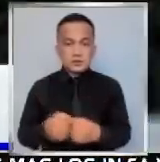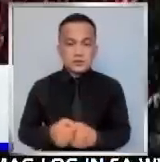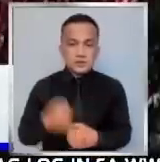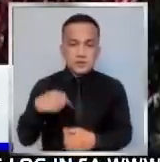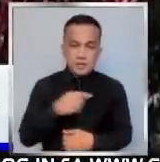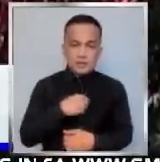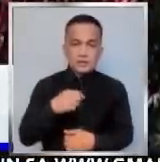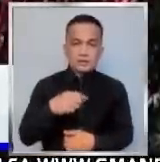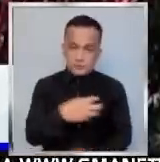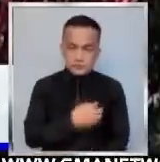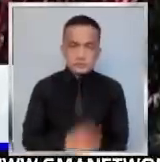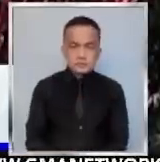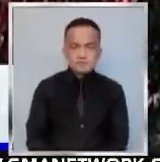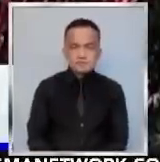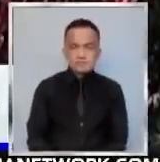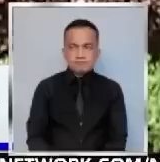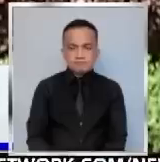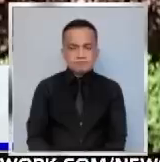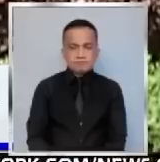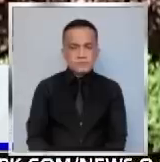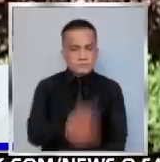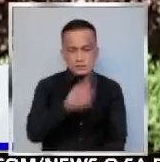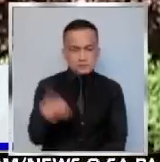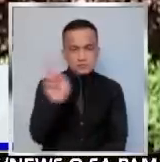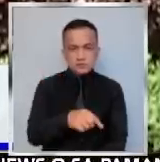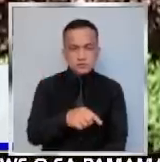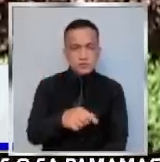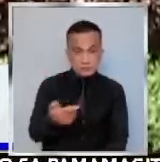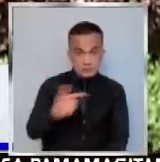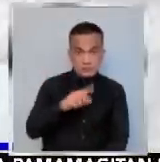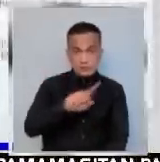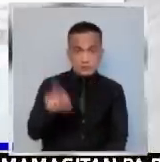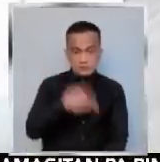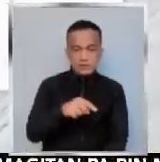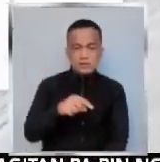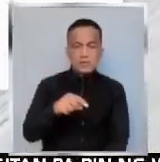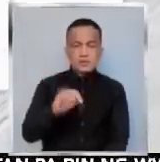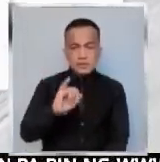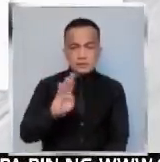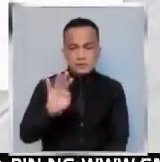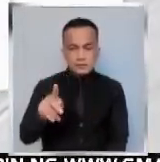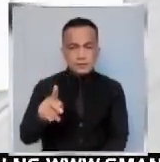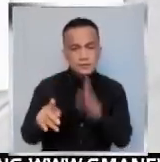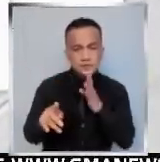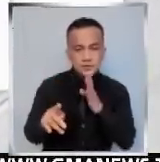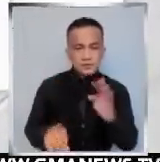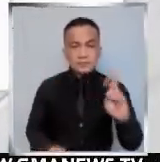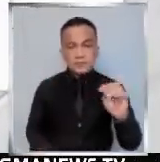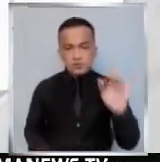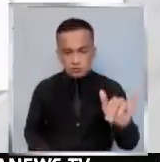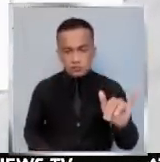PNP. Kinondena naman ang Integrated Bar of the Philippines sa mga pahayag ni Badoy. Sabi ng IBP, kung pwede